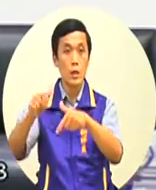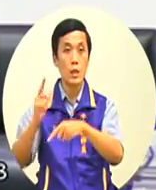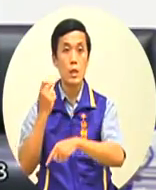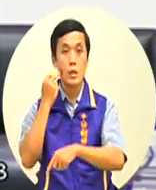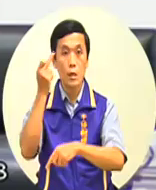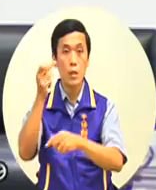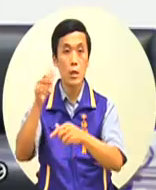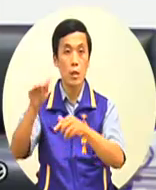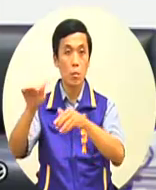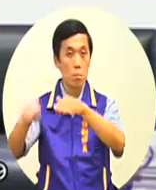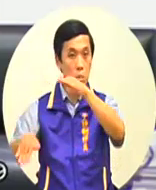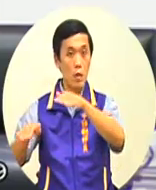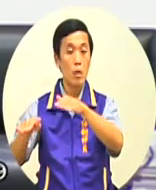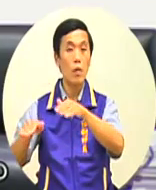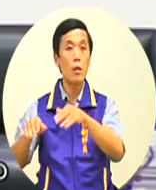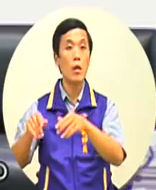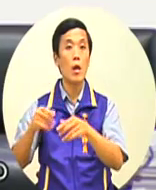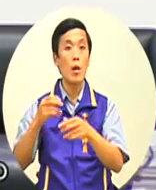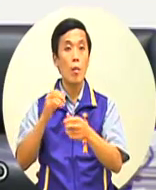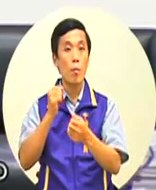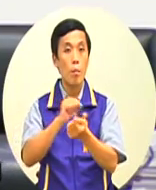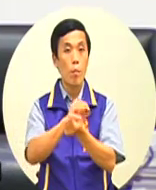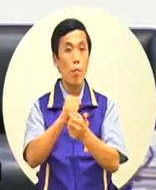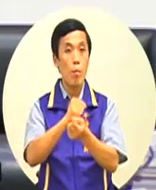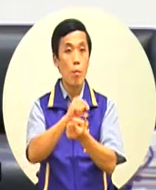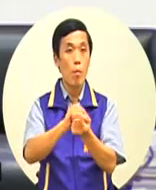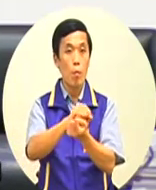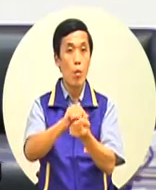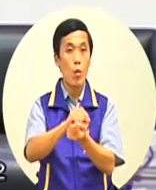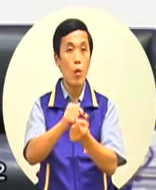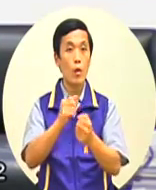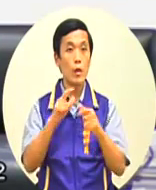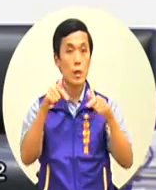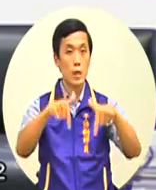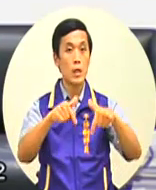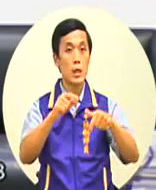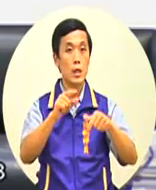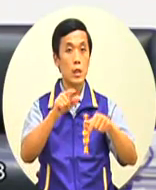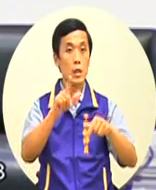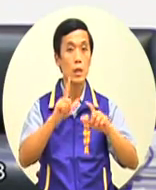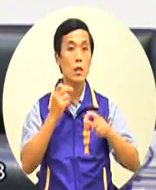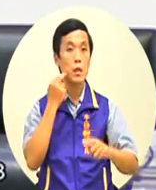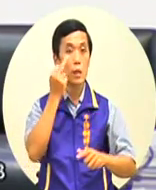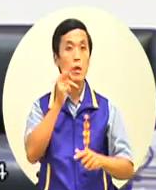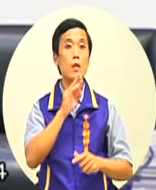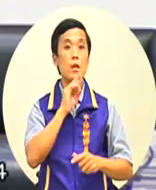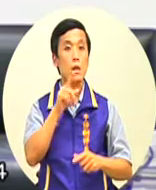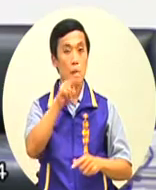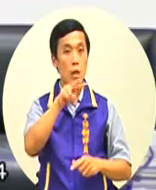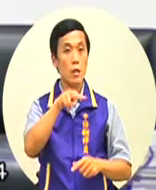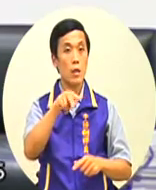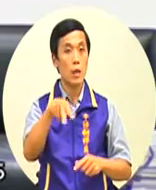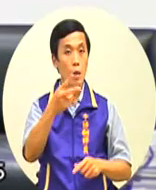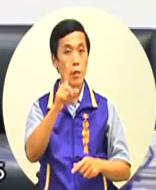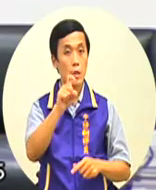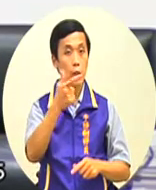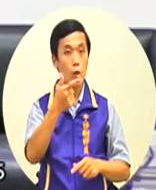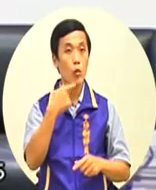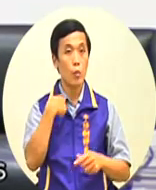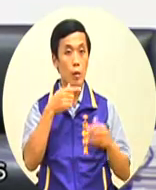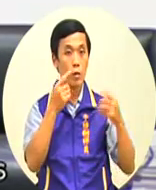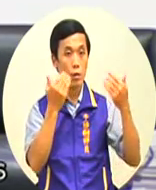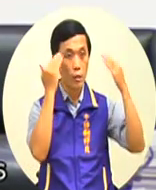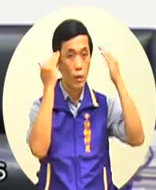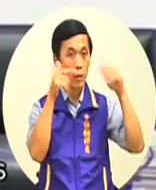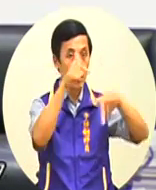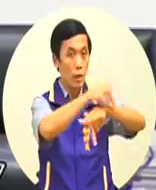2141小时，然后墨西哥是2246一年，我们高于南韩